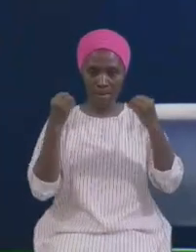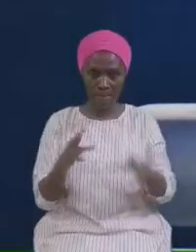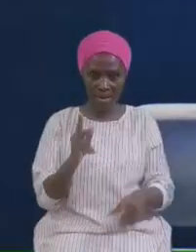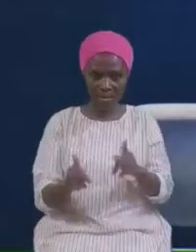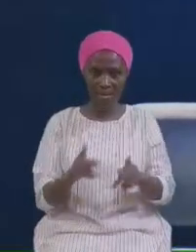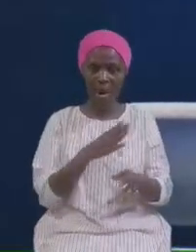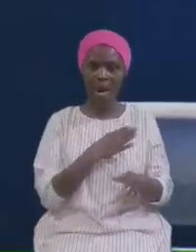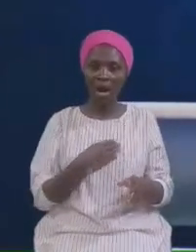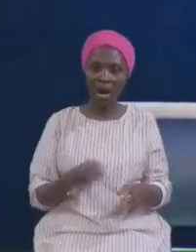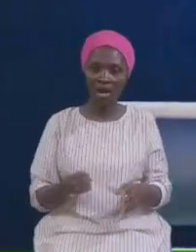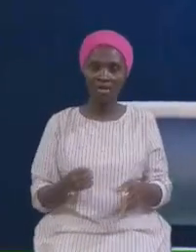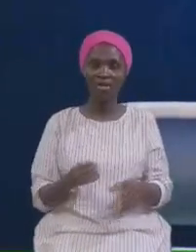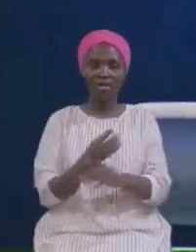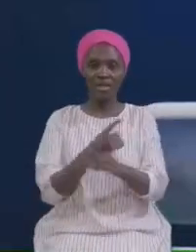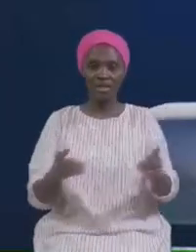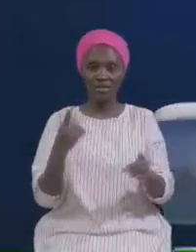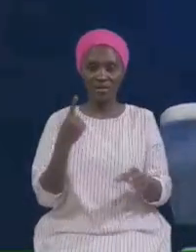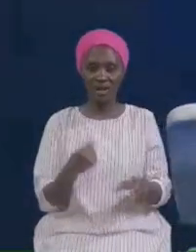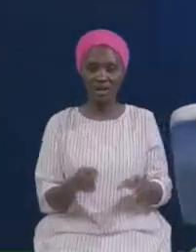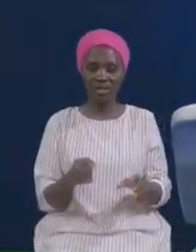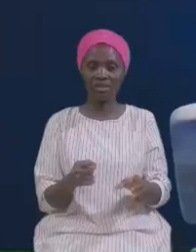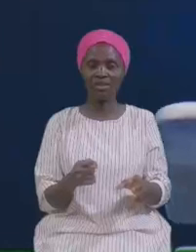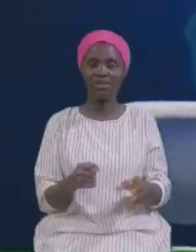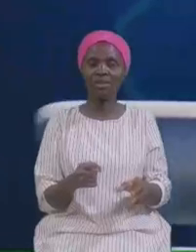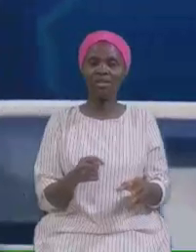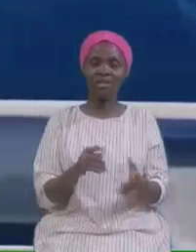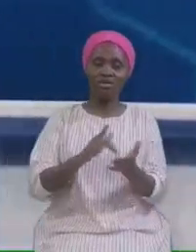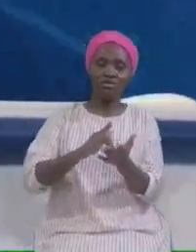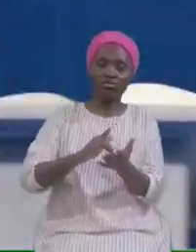plusieurs, il a délivré les toxicomanes.